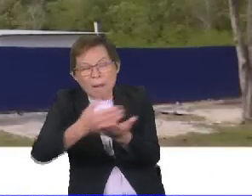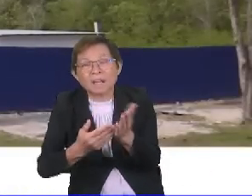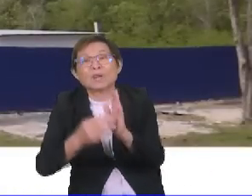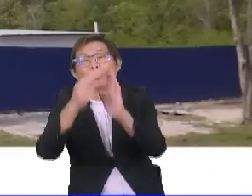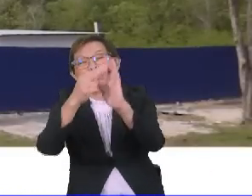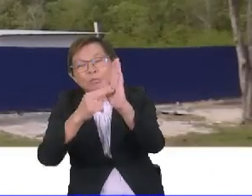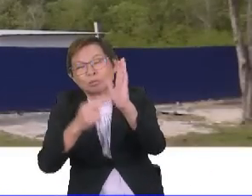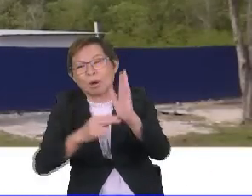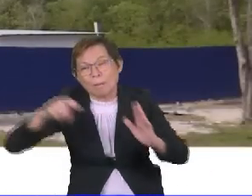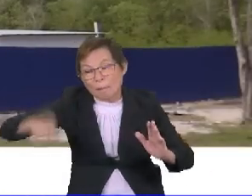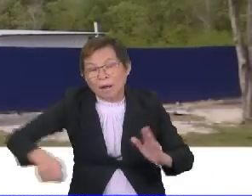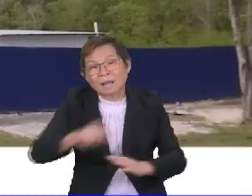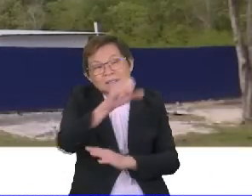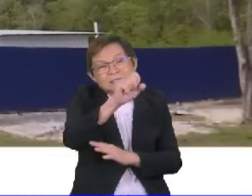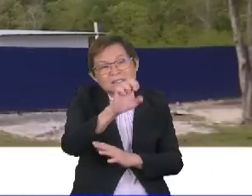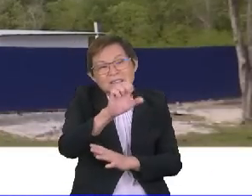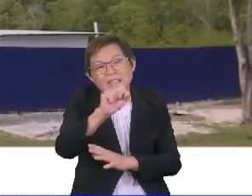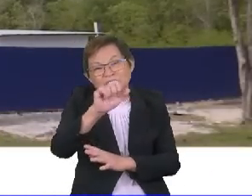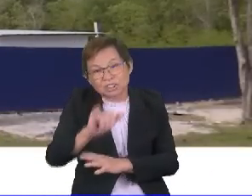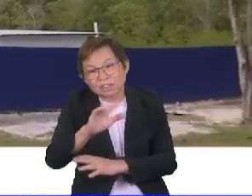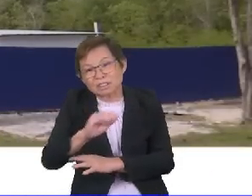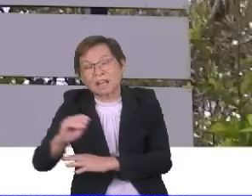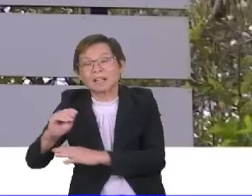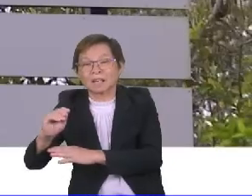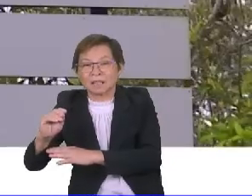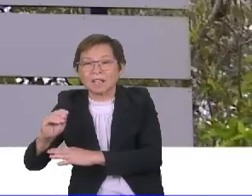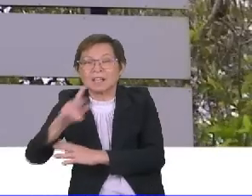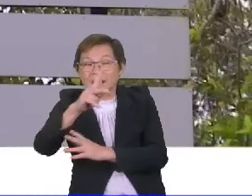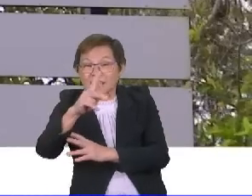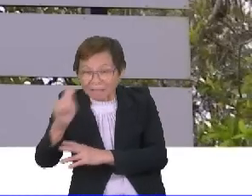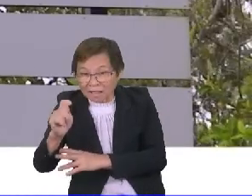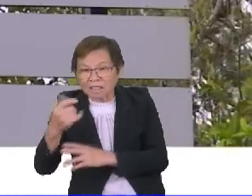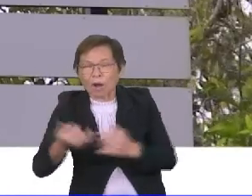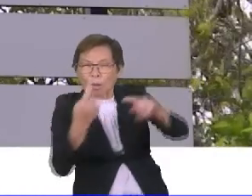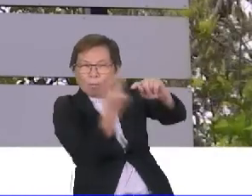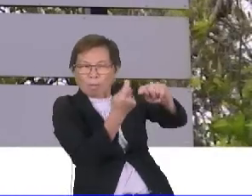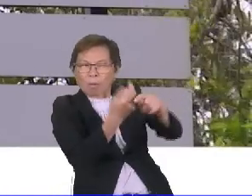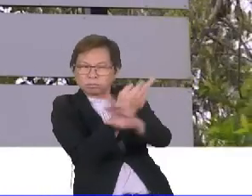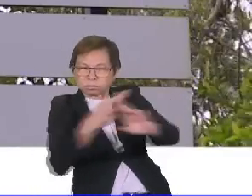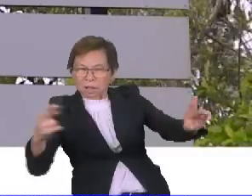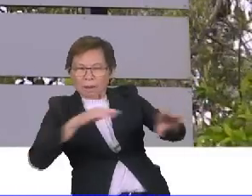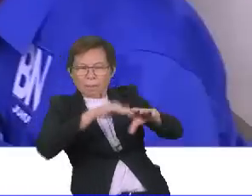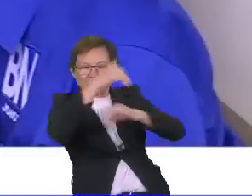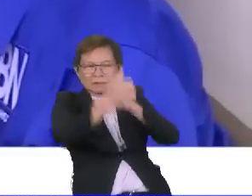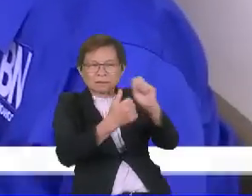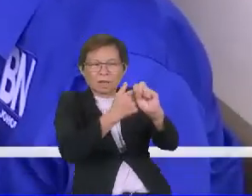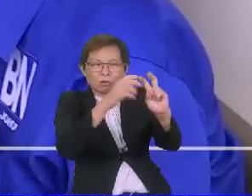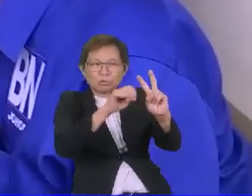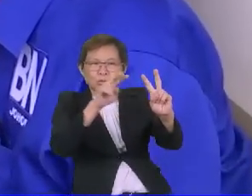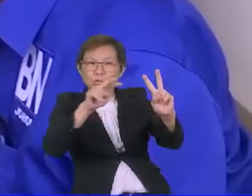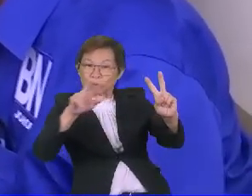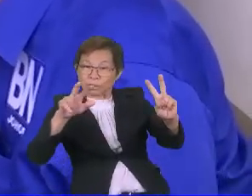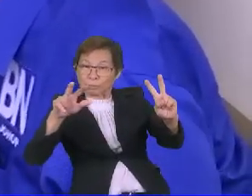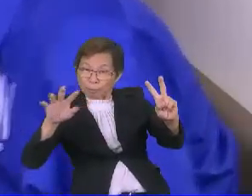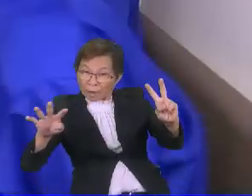sementara itu Mahkamah station dan magislate baru pengarang di bandara penawar kota tinggi sedang dibina dan dijangkau siap tahun depan beliau